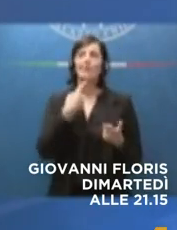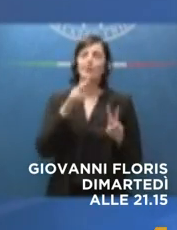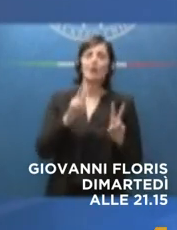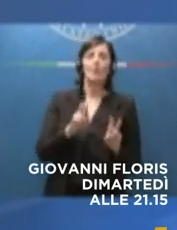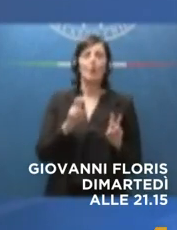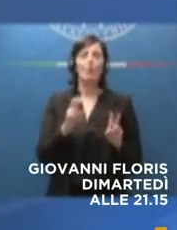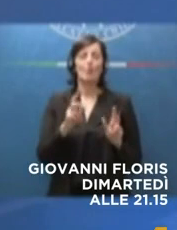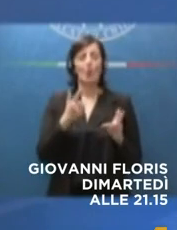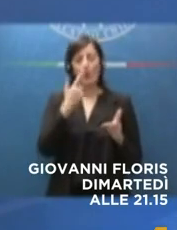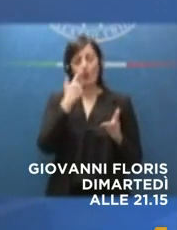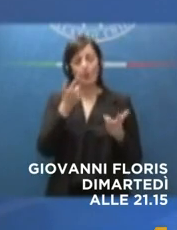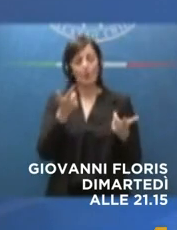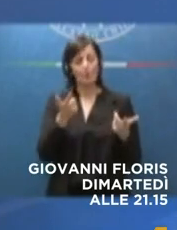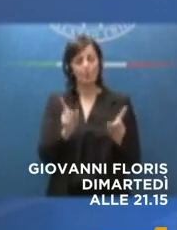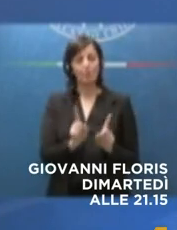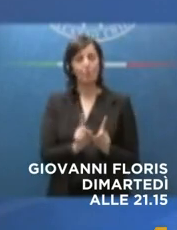piccolo cabotaggio, ma sono